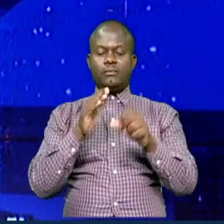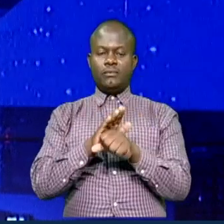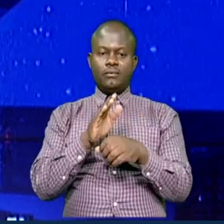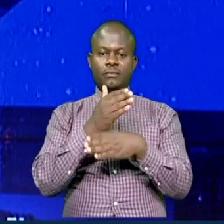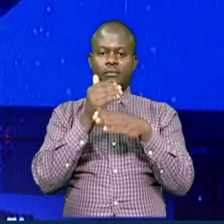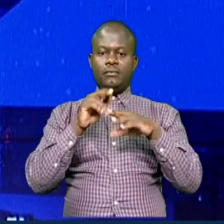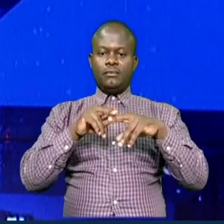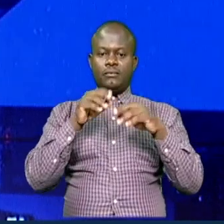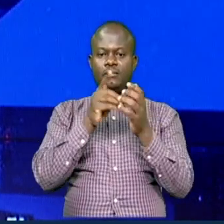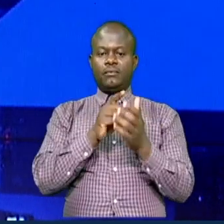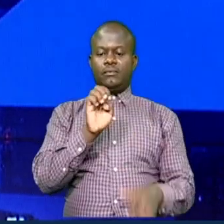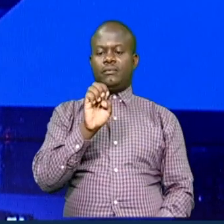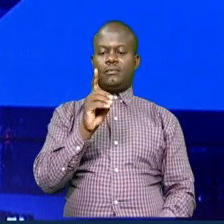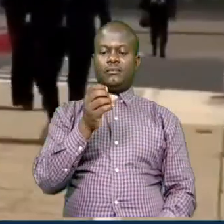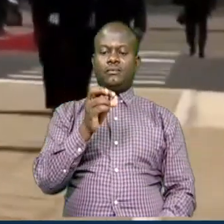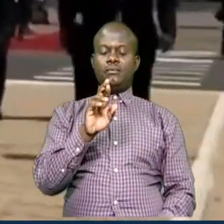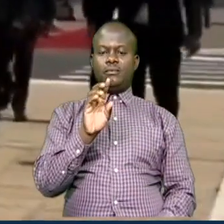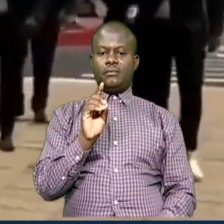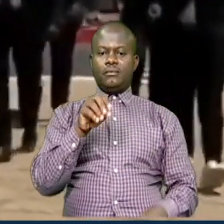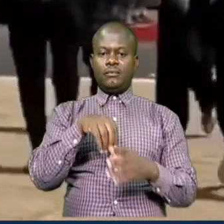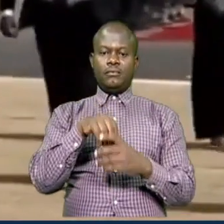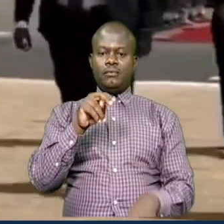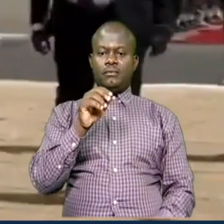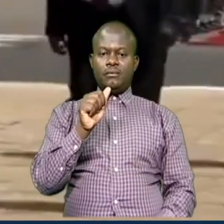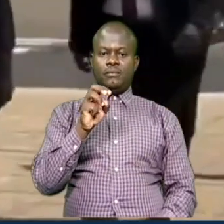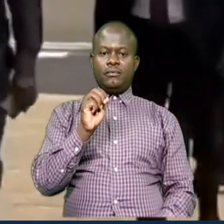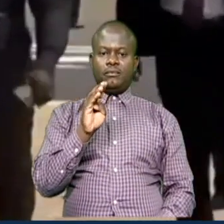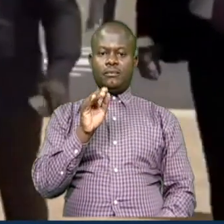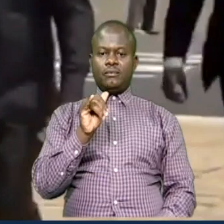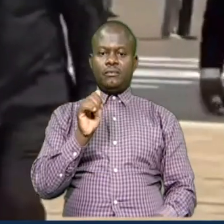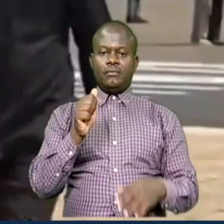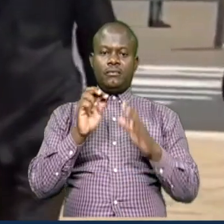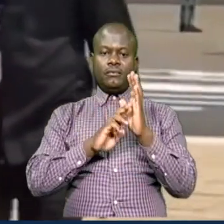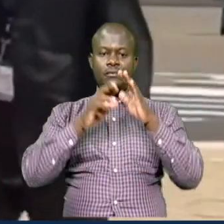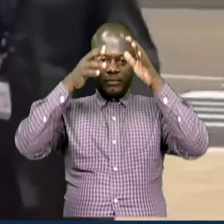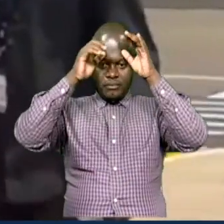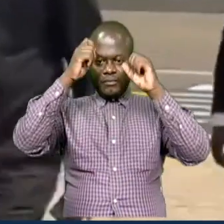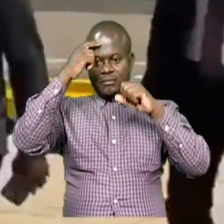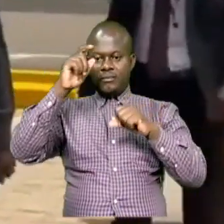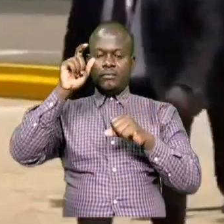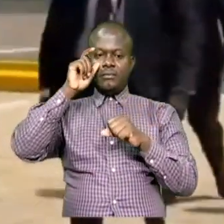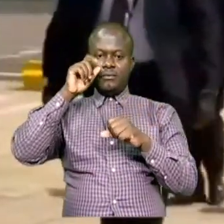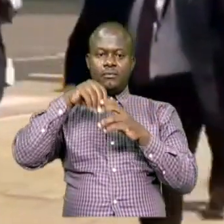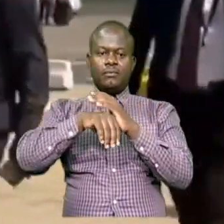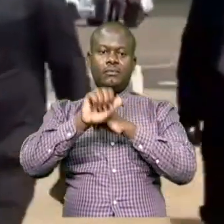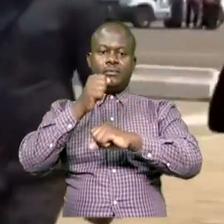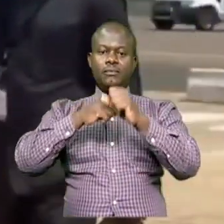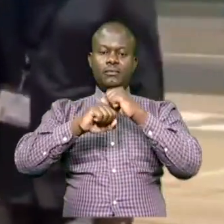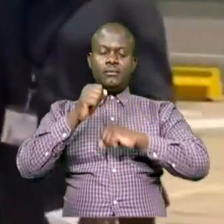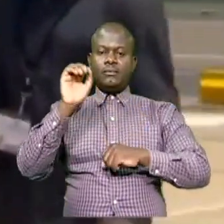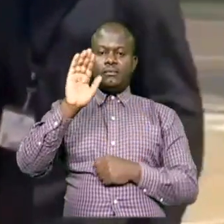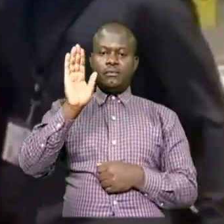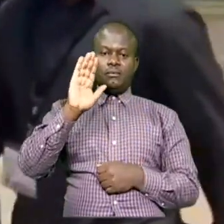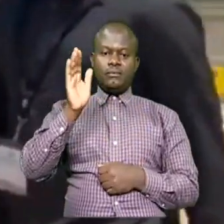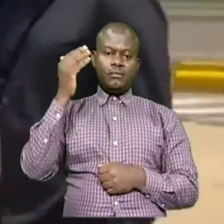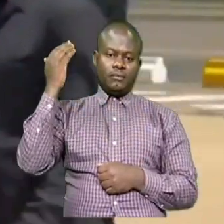Minisitiri w'intebe Dr. Edouard Ngirente ari muri Namibia aho yahagarariye Perezida wa Repubulika y'u Rwanda Paul Kagame mu muhango wo gusezera